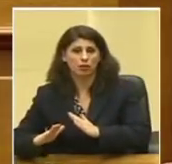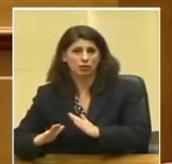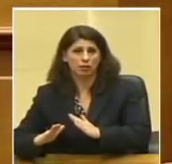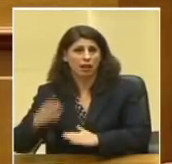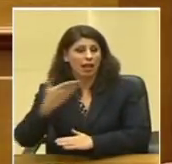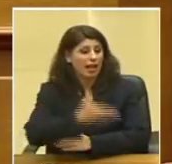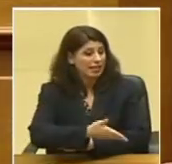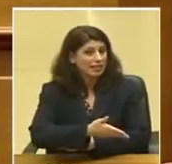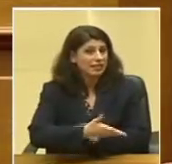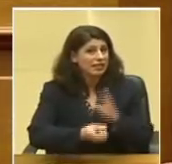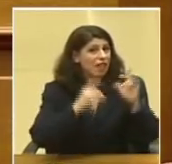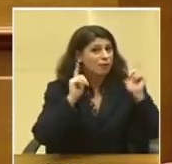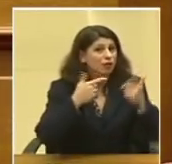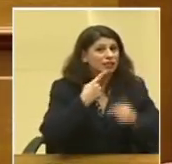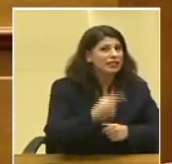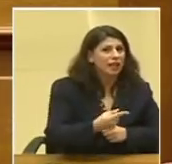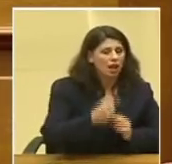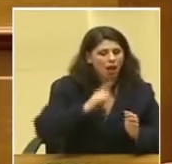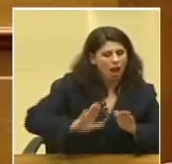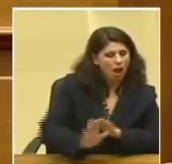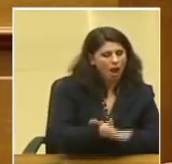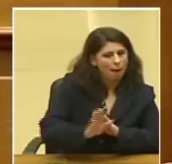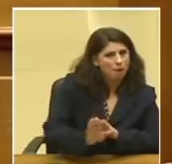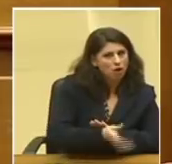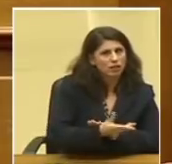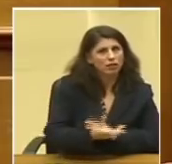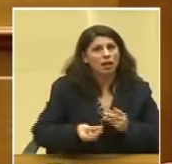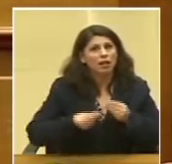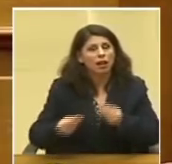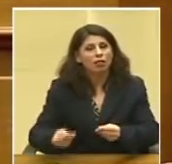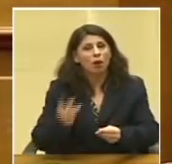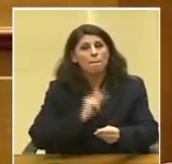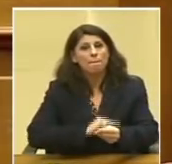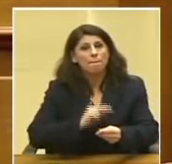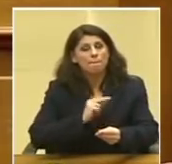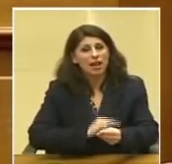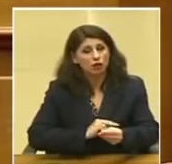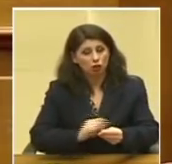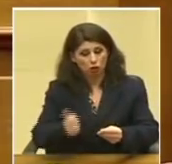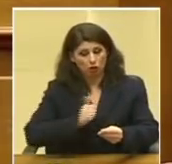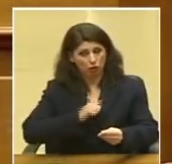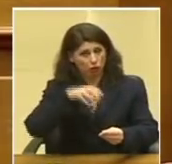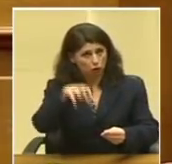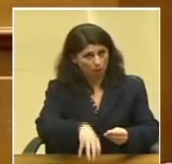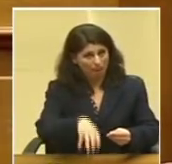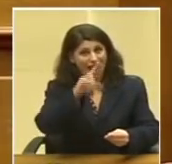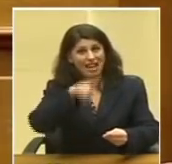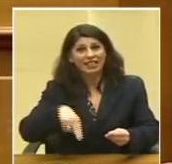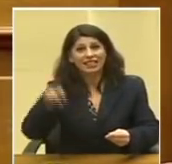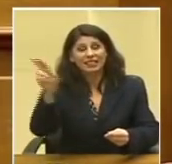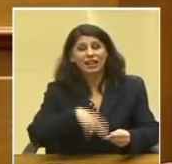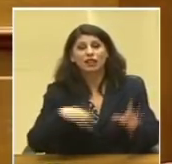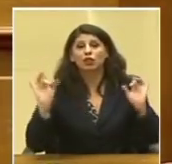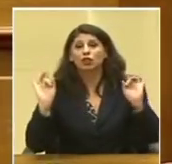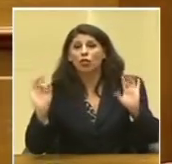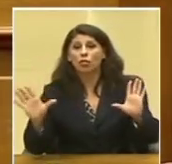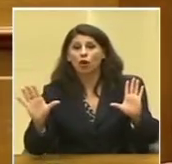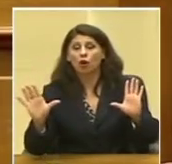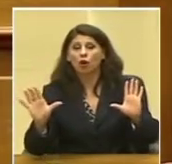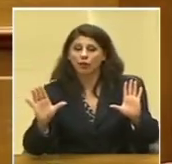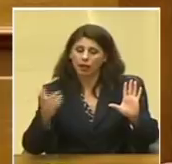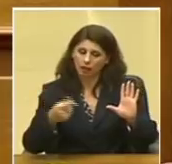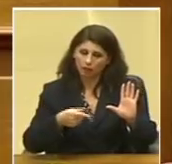πλευρά, οι απολύσεις, η εκχώρηση υπηρεσιών στον ιδιωτικό τομέα, η κατάργηση της δωρεάν περίθαλψης